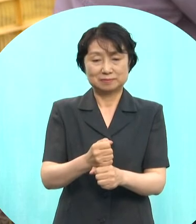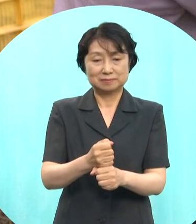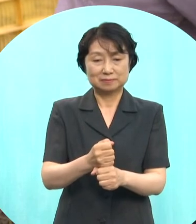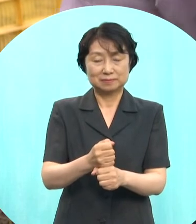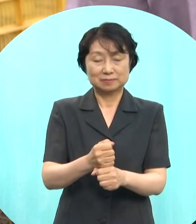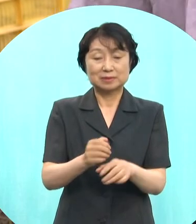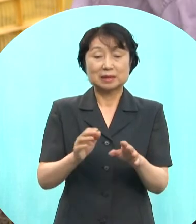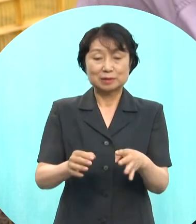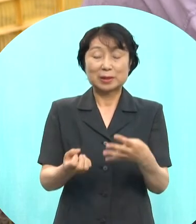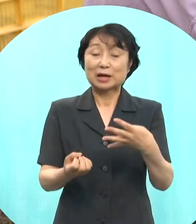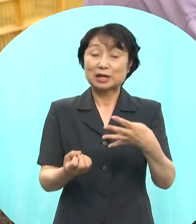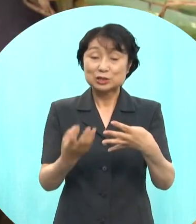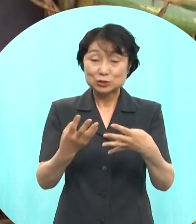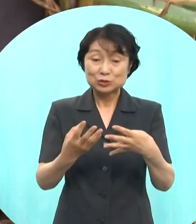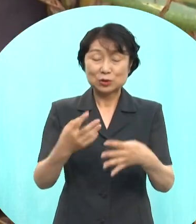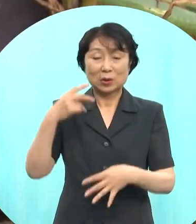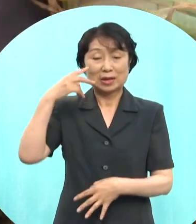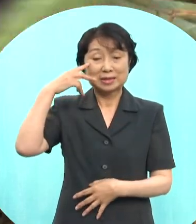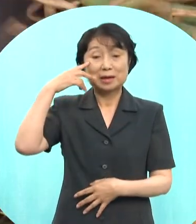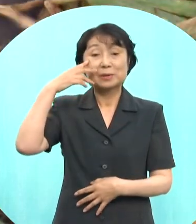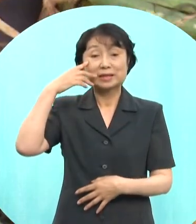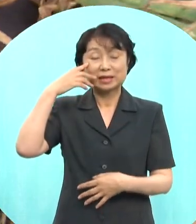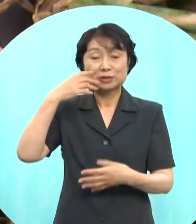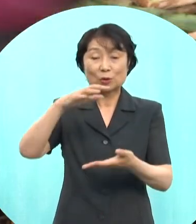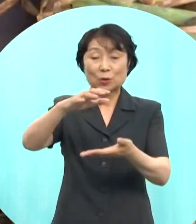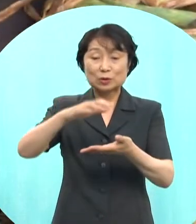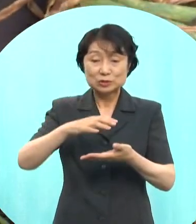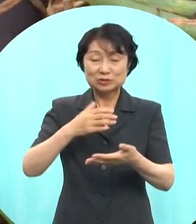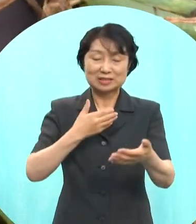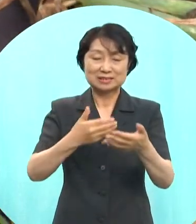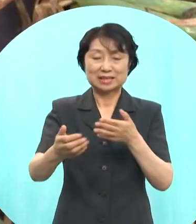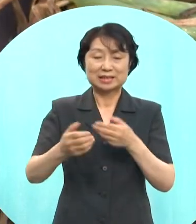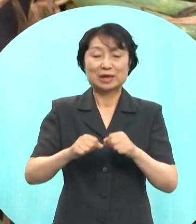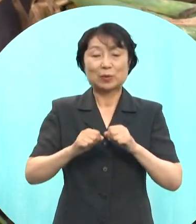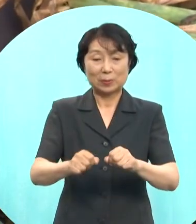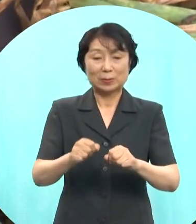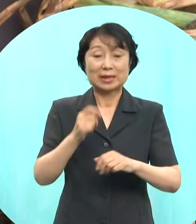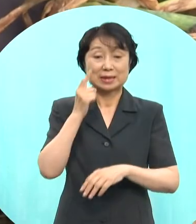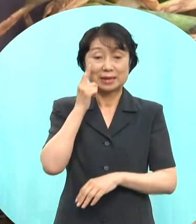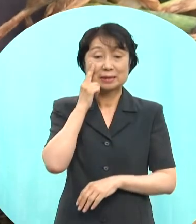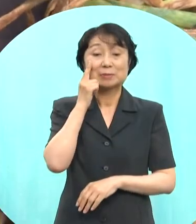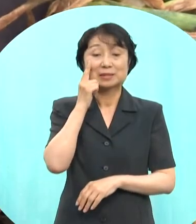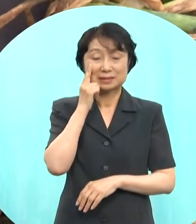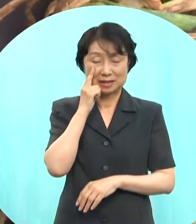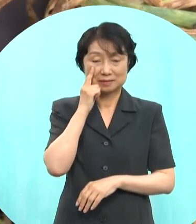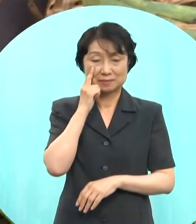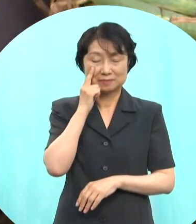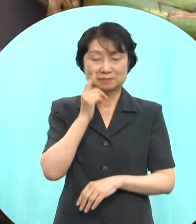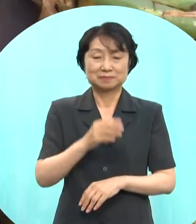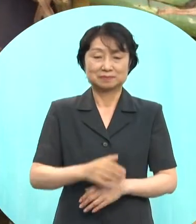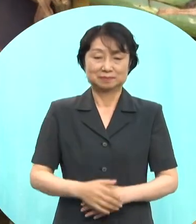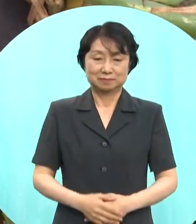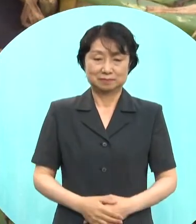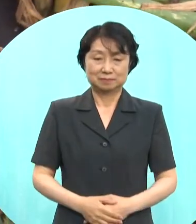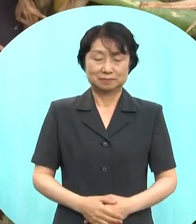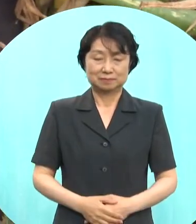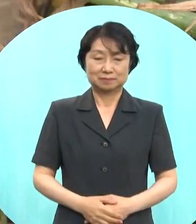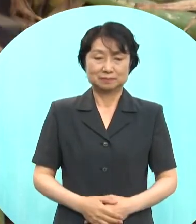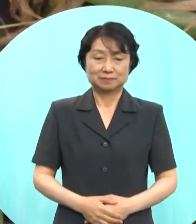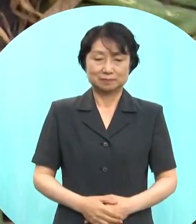。今が旬の新玉ねぎの収穫体験をさせていただきました。